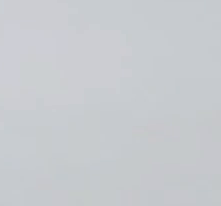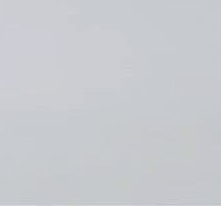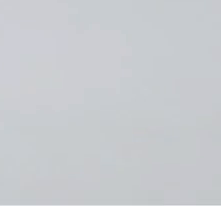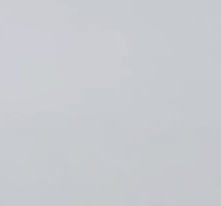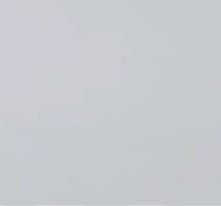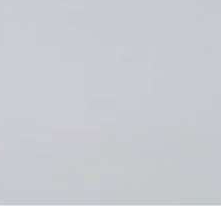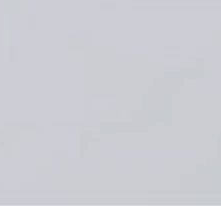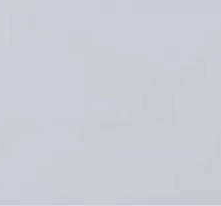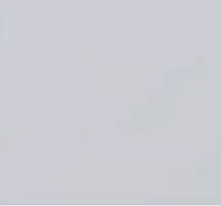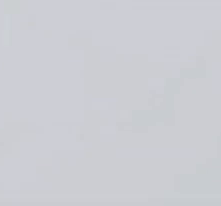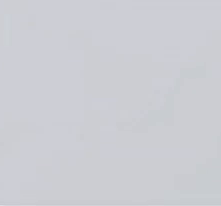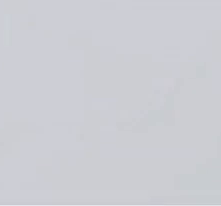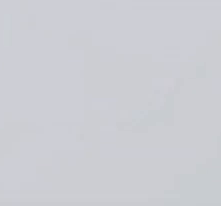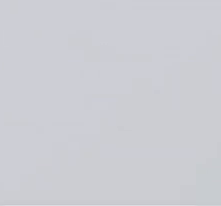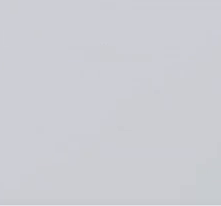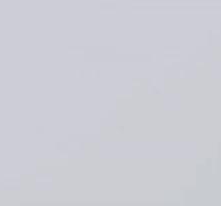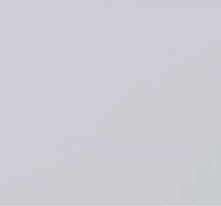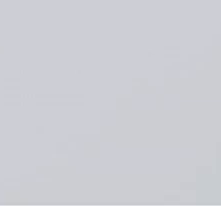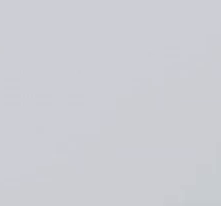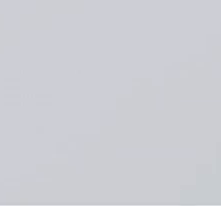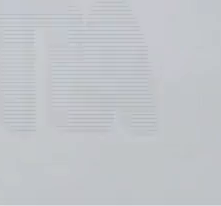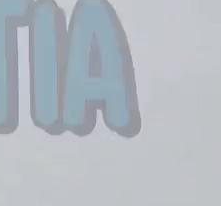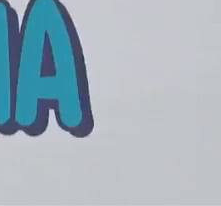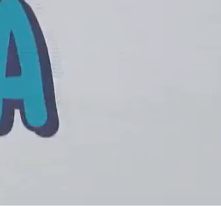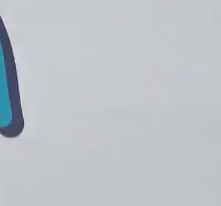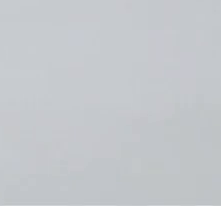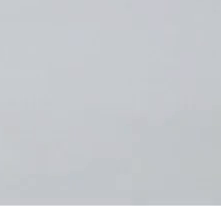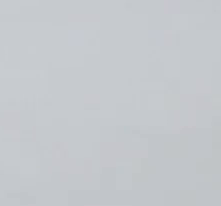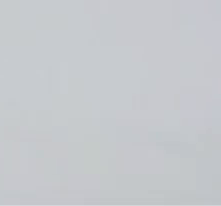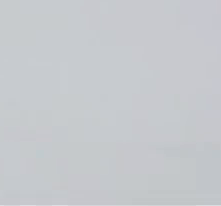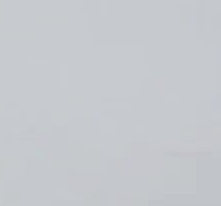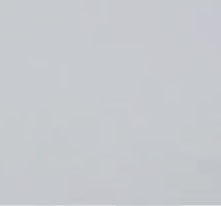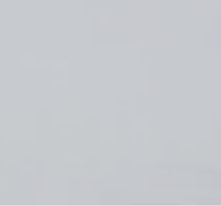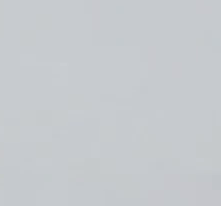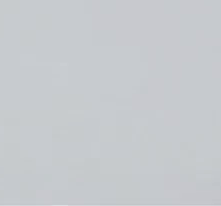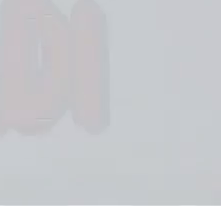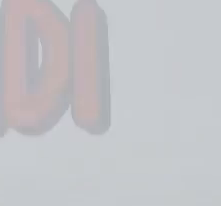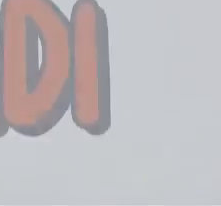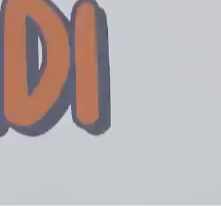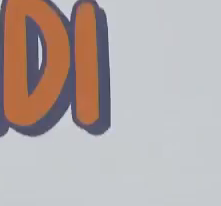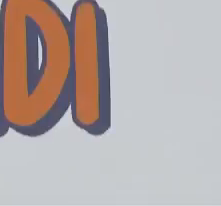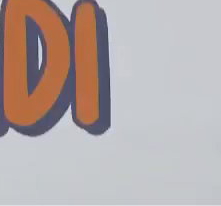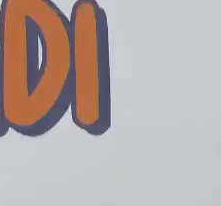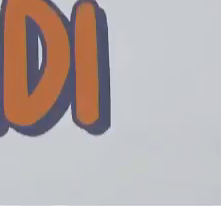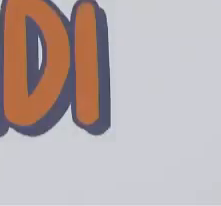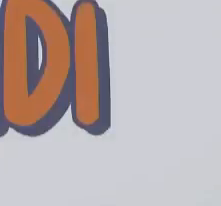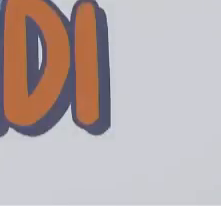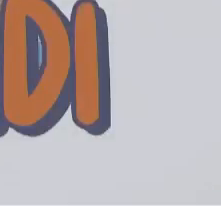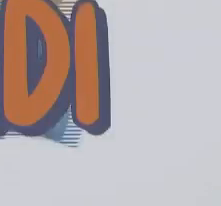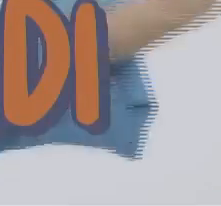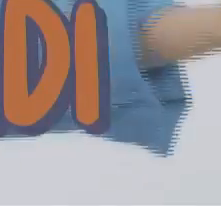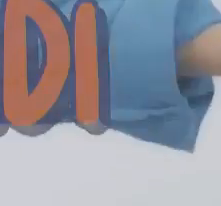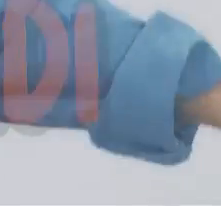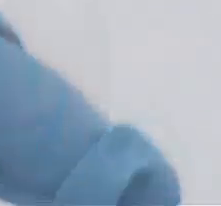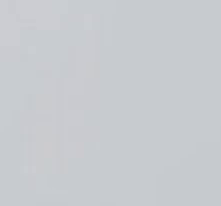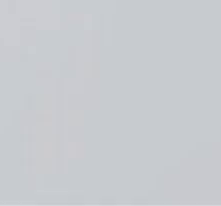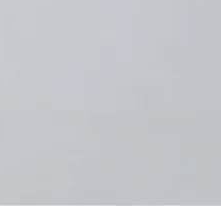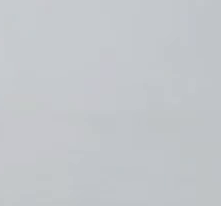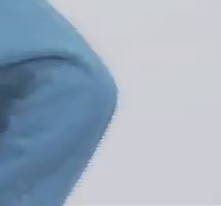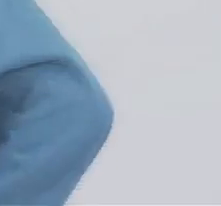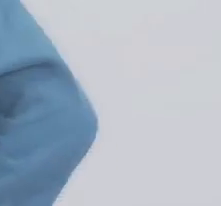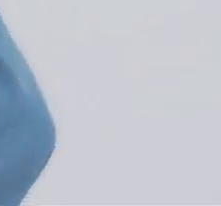dan vaksin mengikat janji, janji setia, setia